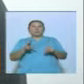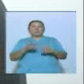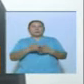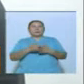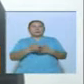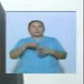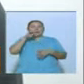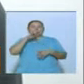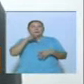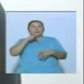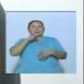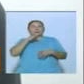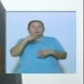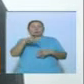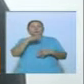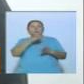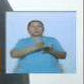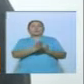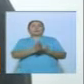егемендік алған Қазақстанның 30 жылдағы